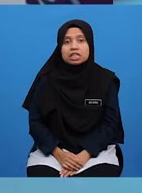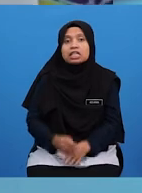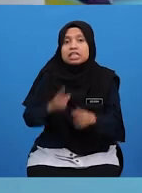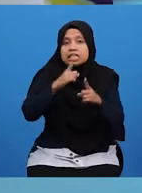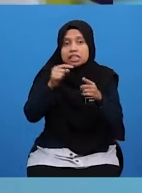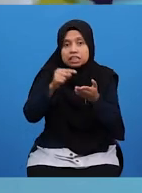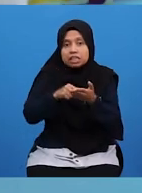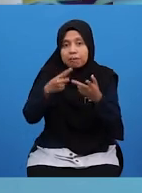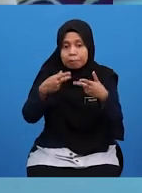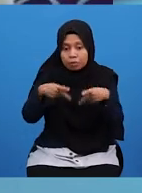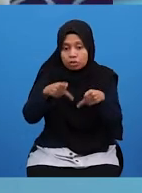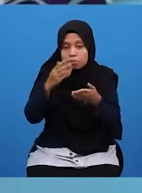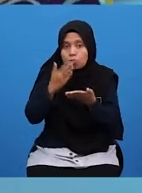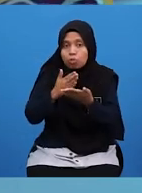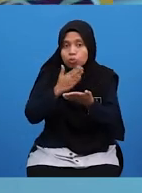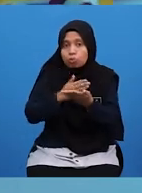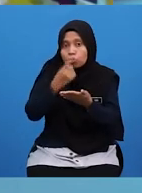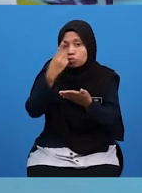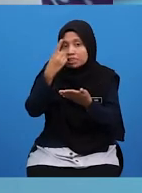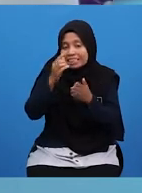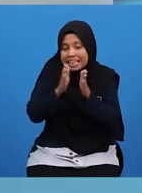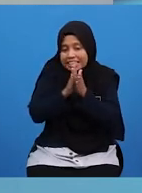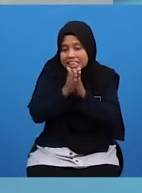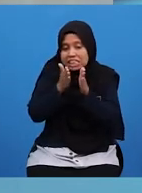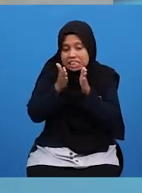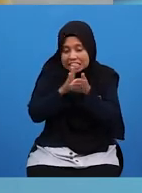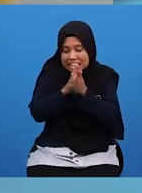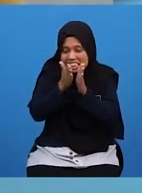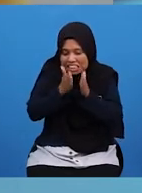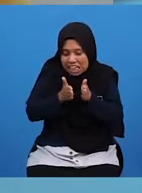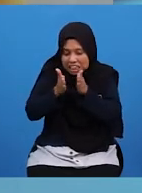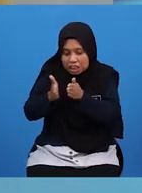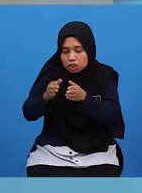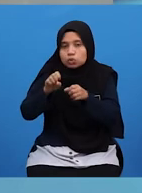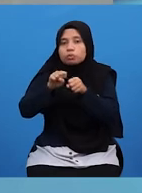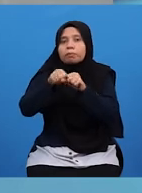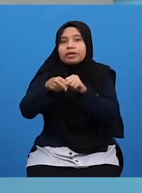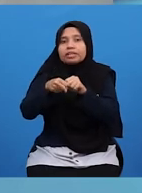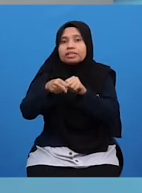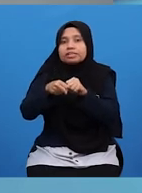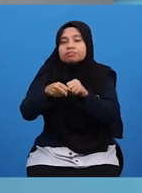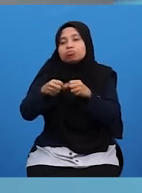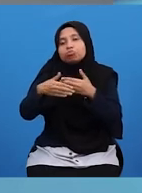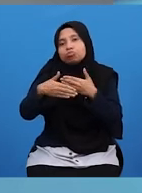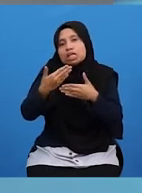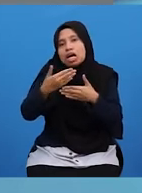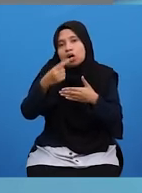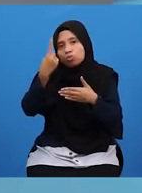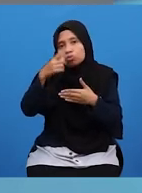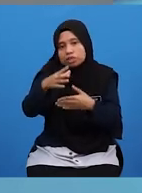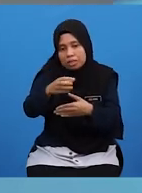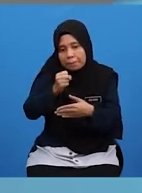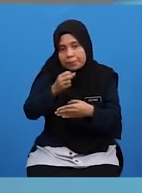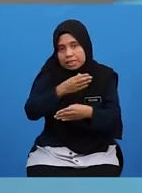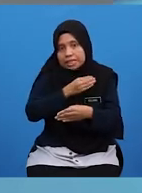Lilin ini perlu dipotong menjadi ketulan yang lebih kecil supaya ianya mudah untuk